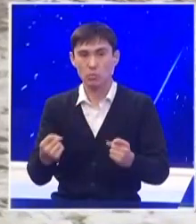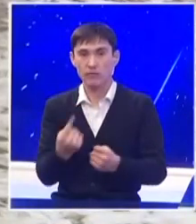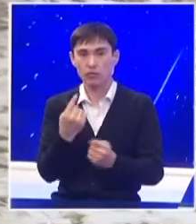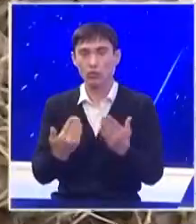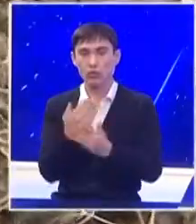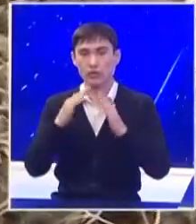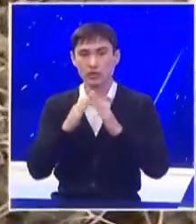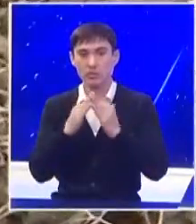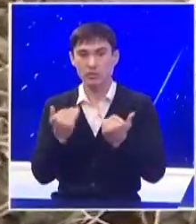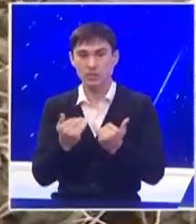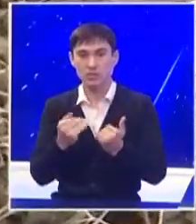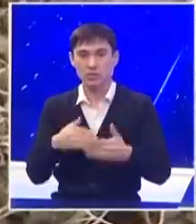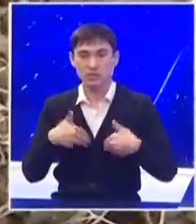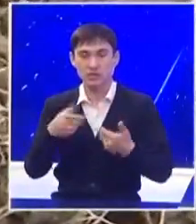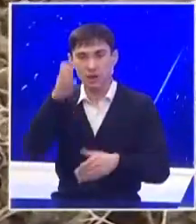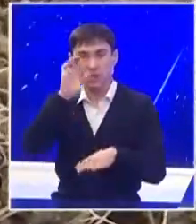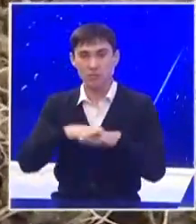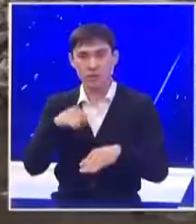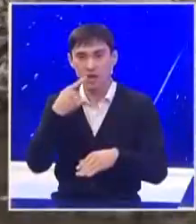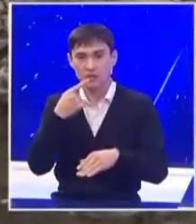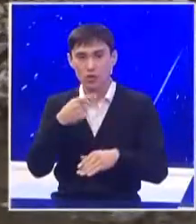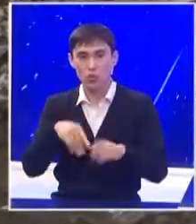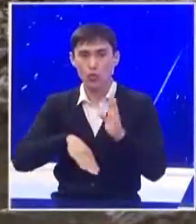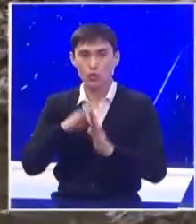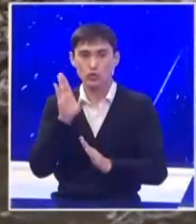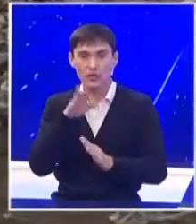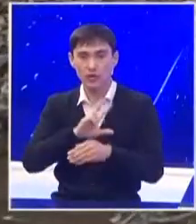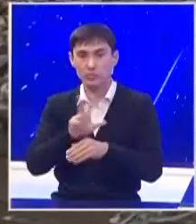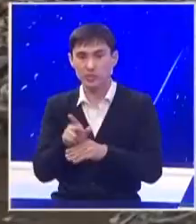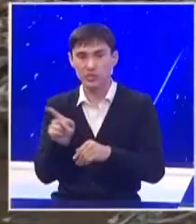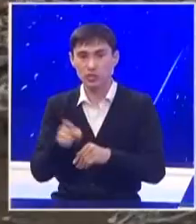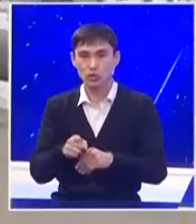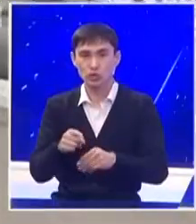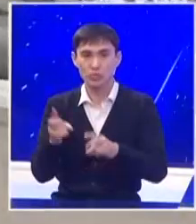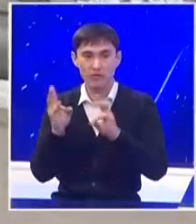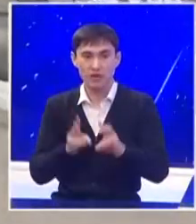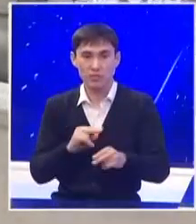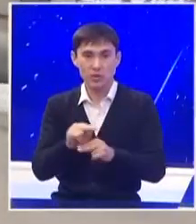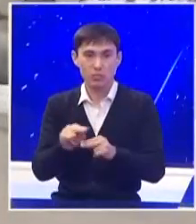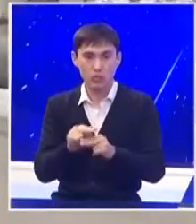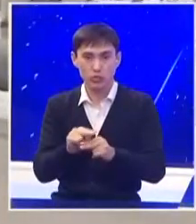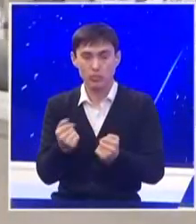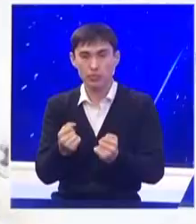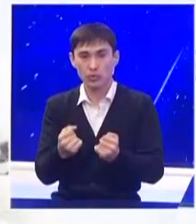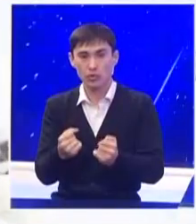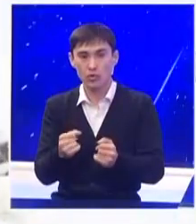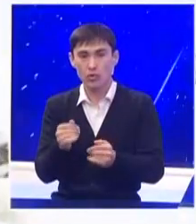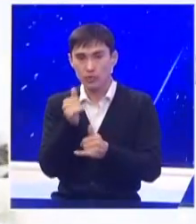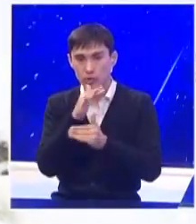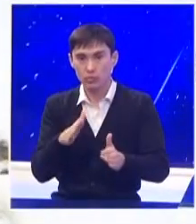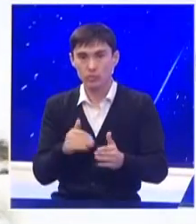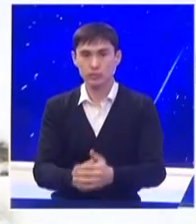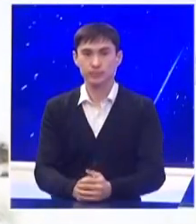жилые массивы. Представители акимата неоднократно пытались улучшить водоснабжение текущим и аварийным ремонтом, однако ВОЗ и ныне